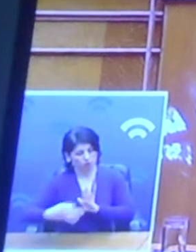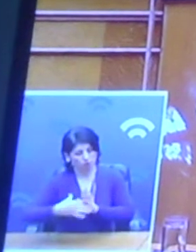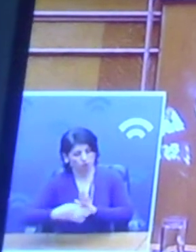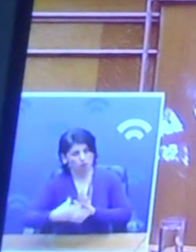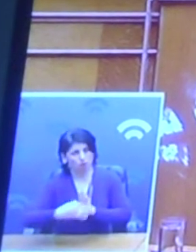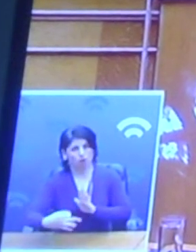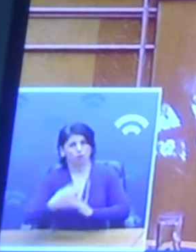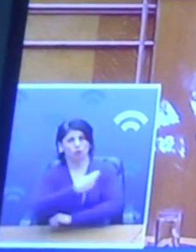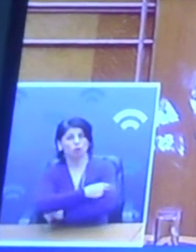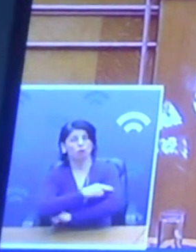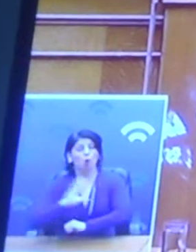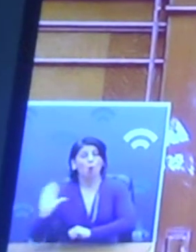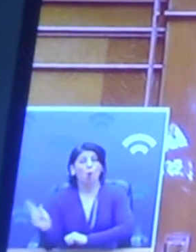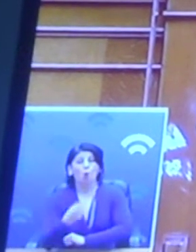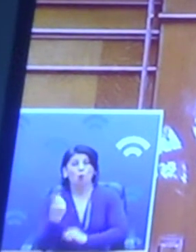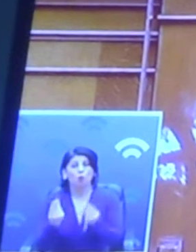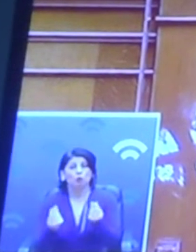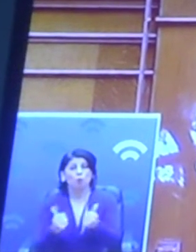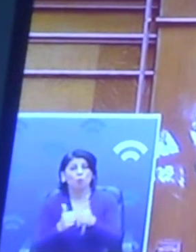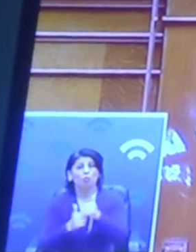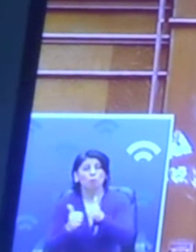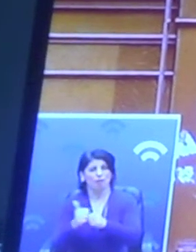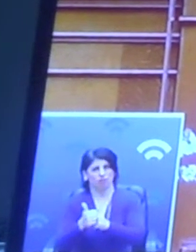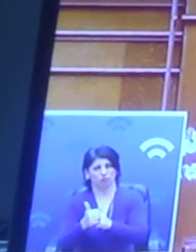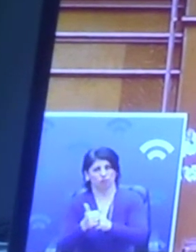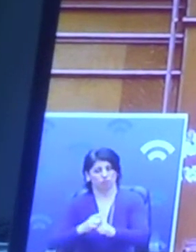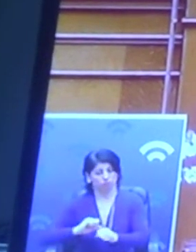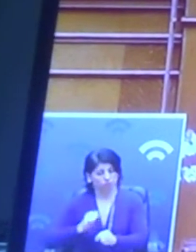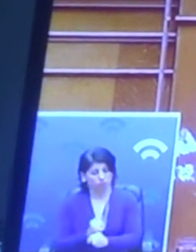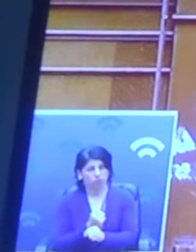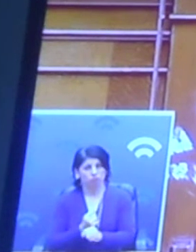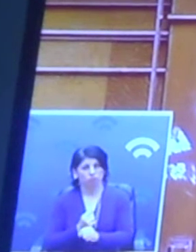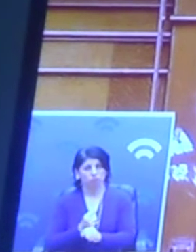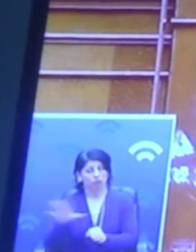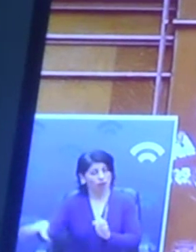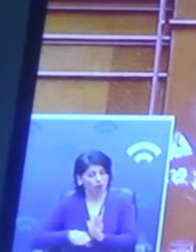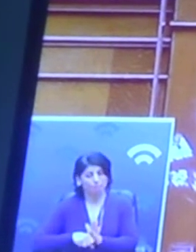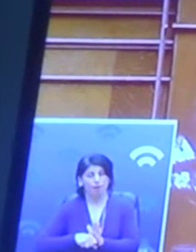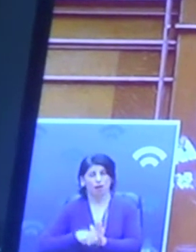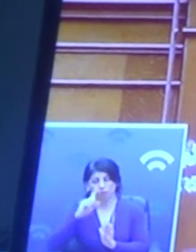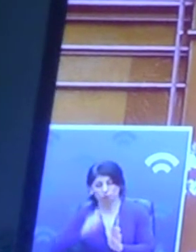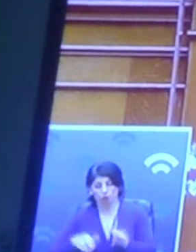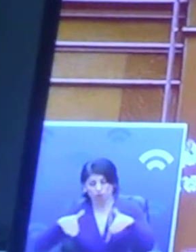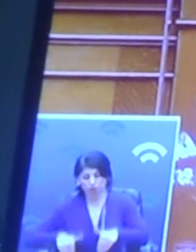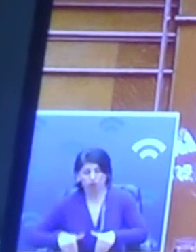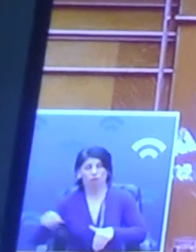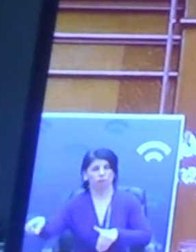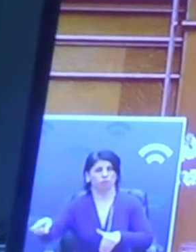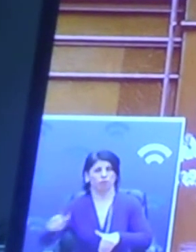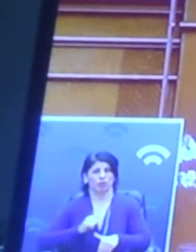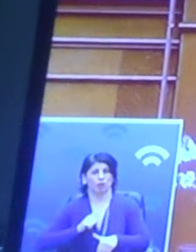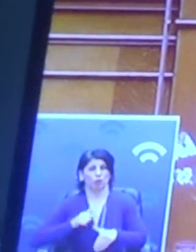τα μέσα και τις υποδομές. Επιμείναμε στην επίταξη του ιδιωτικού τομέα υγείας, ο